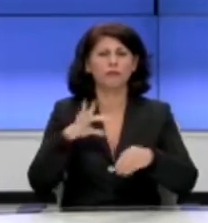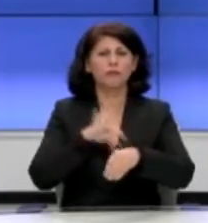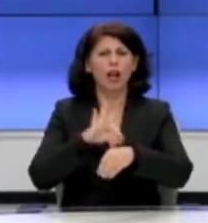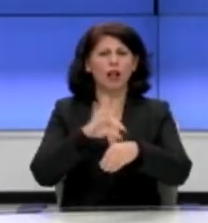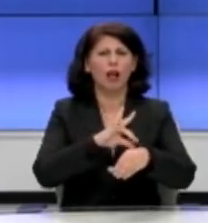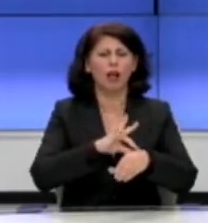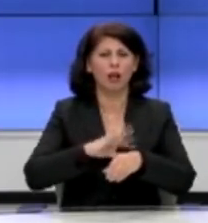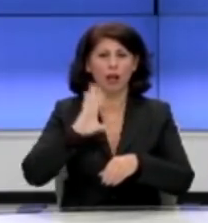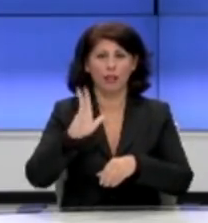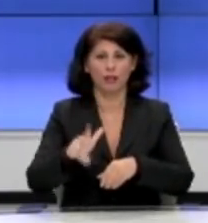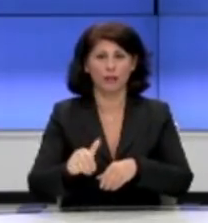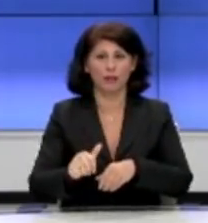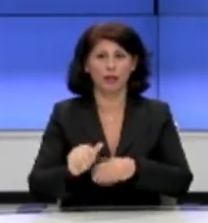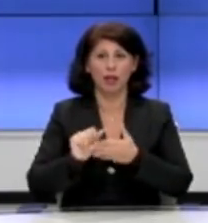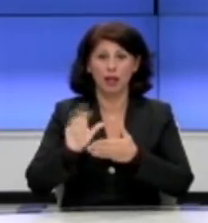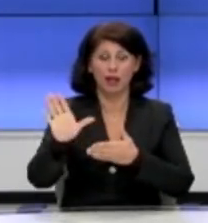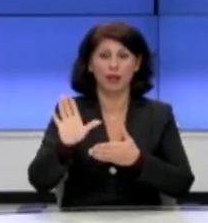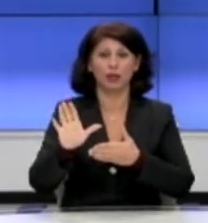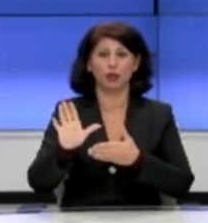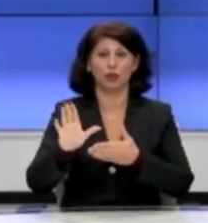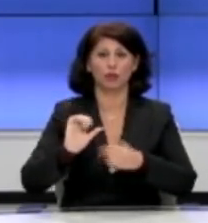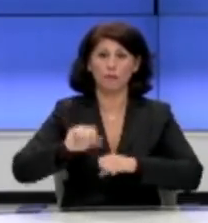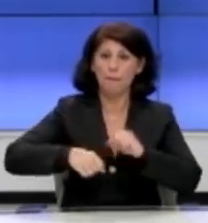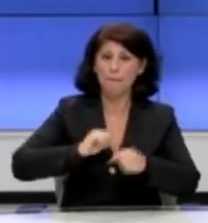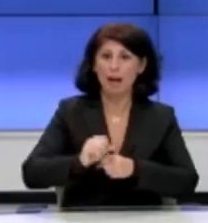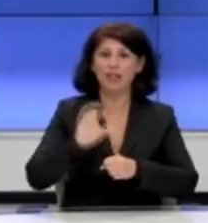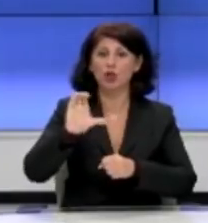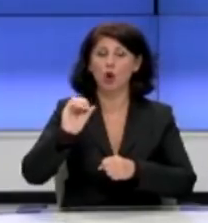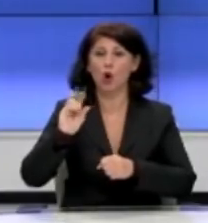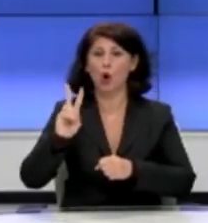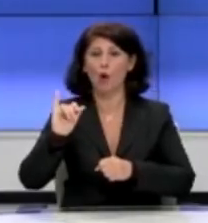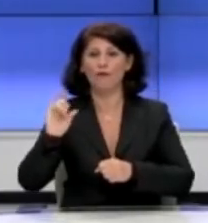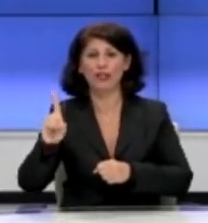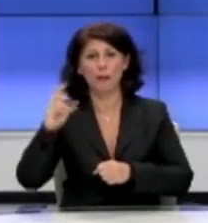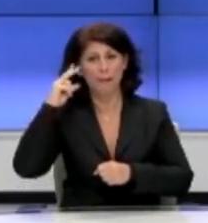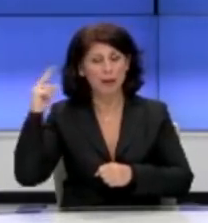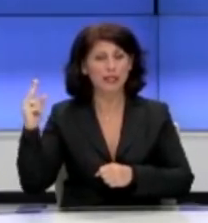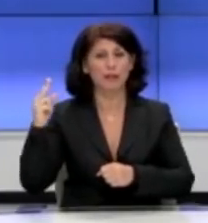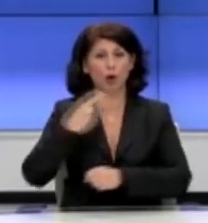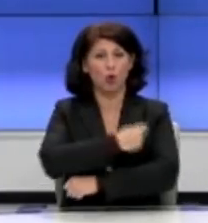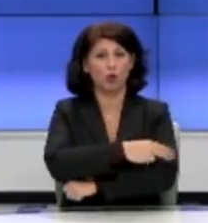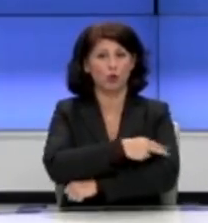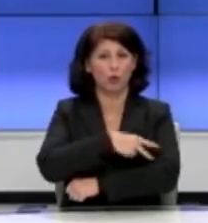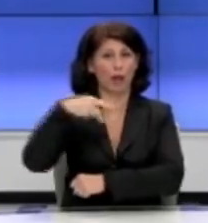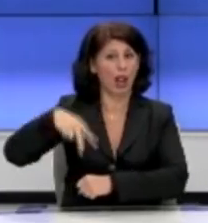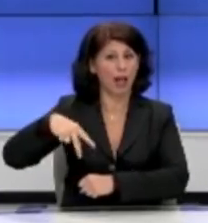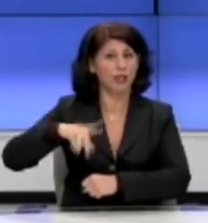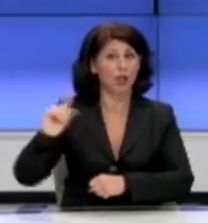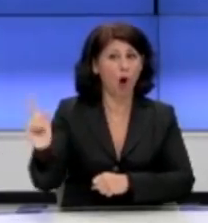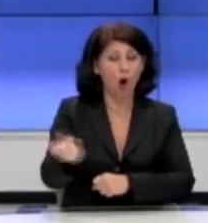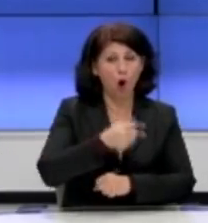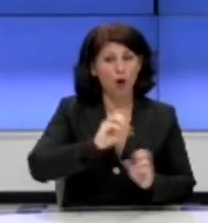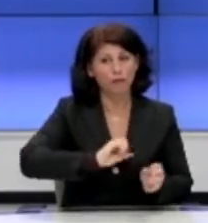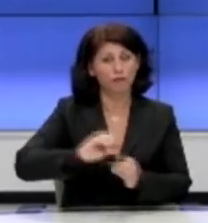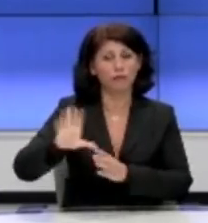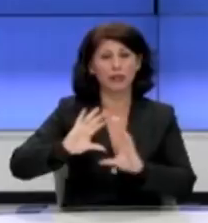καθημερινά, να βγει εκτός μάχης COVID το Πανεπιστημιακό Νοσοκομείο Λάρισας και όλα τα περιστατικά να